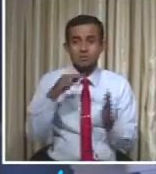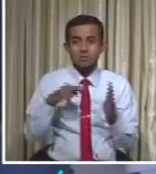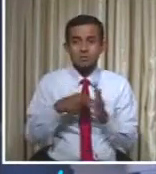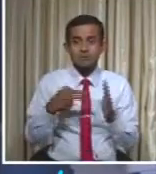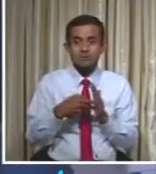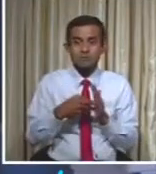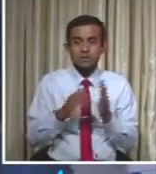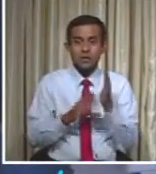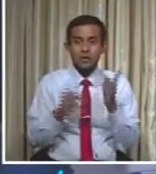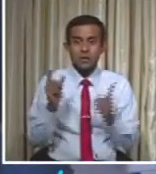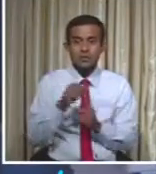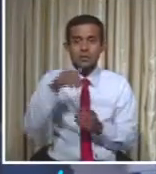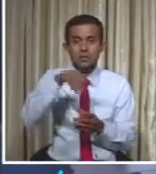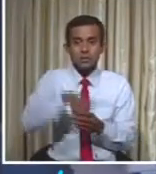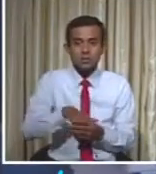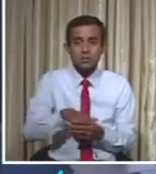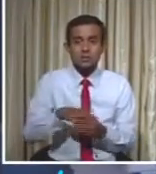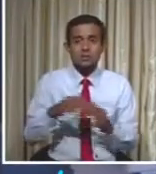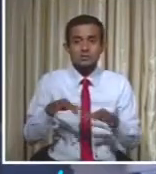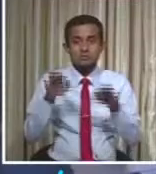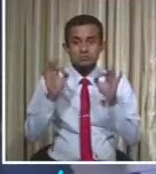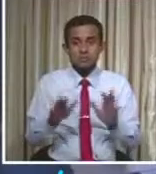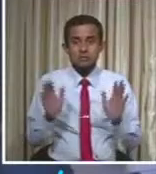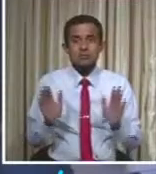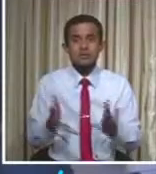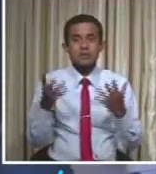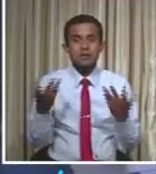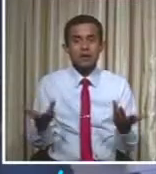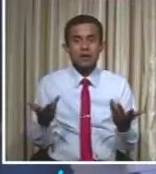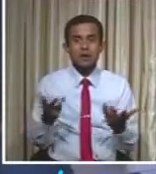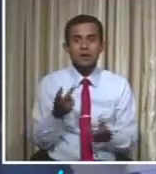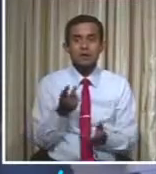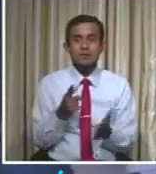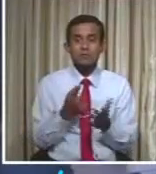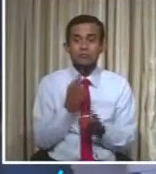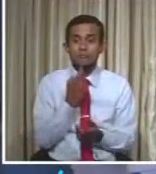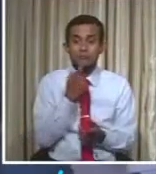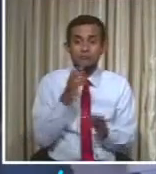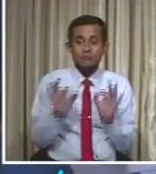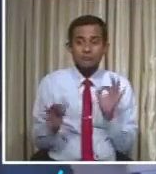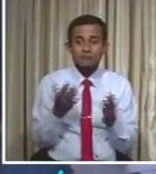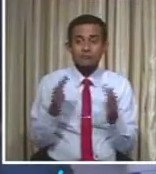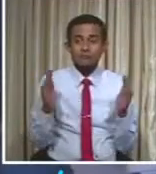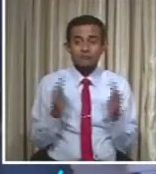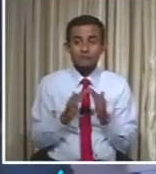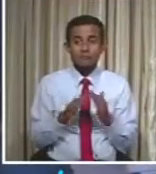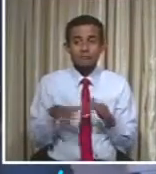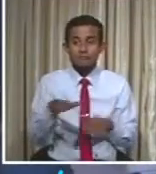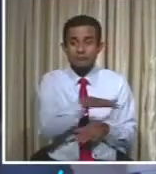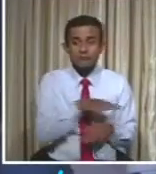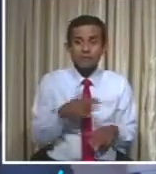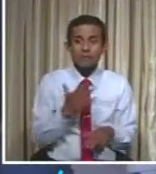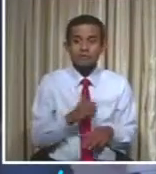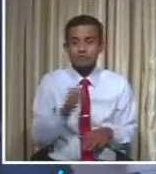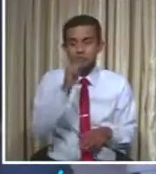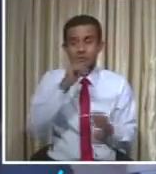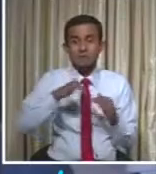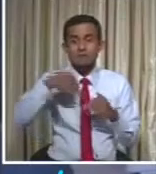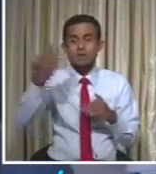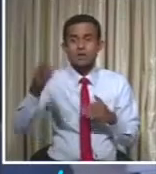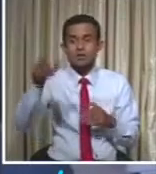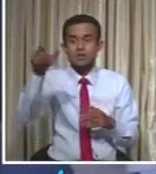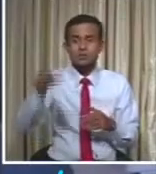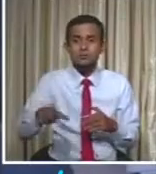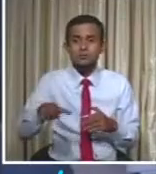සම්පත් අමාත්‍යාංශය හරහා හෝ නිවැරදිව සිද්ධ වෙන්නේ නැහැ. ඉතින් වතු කරේ ජනතාවගේ වත්තේ තියෙන වතුර ටික ඇත්තටම වෙනත් ප්‍රදේශවල